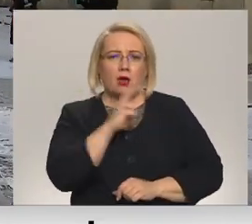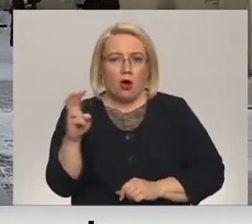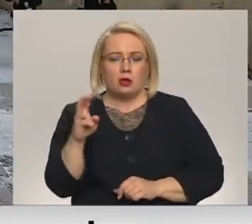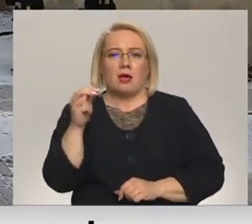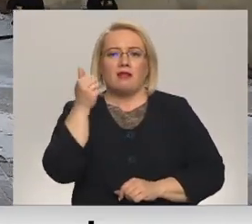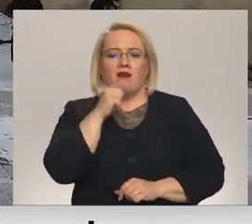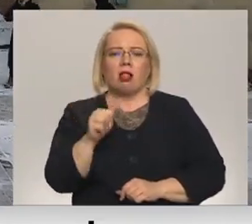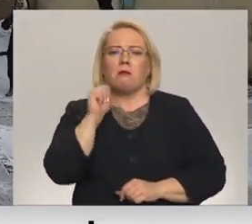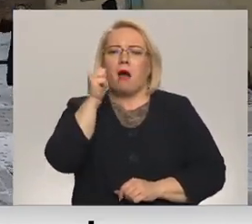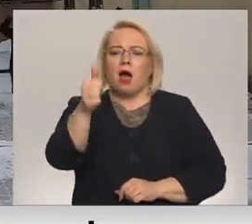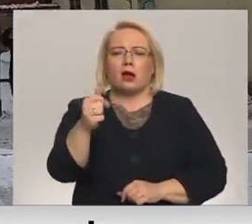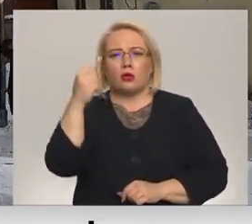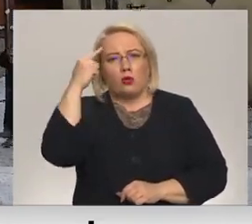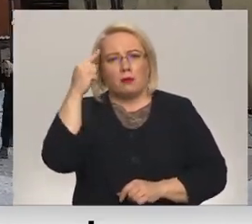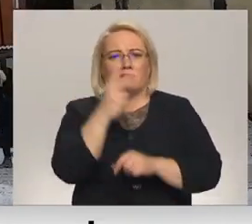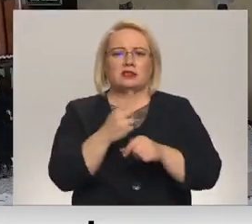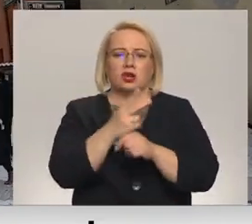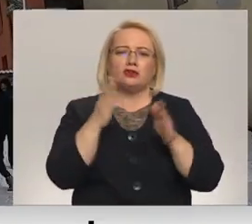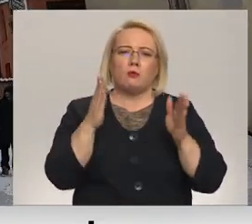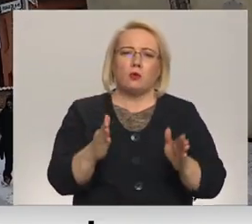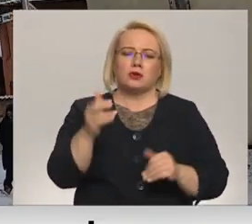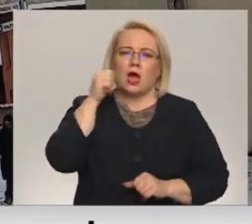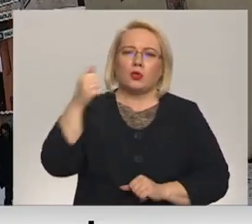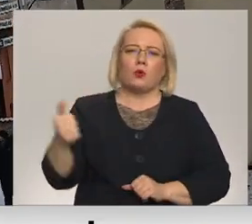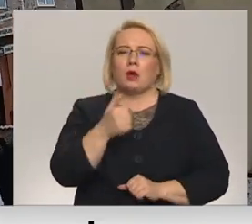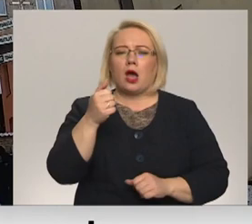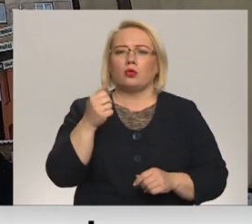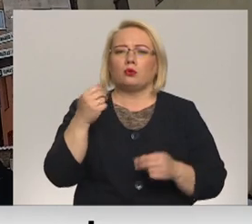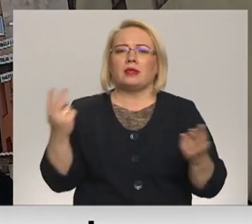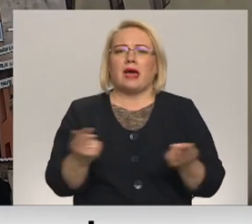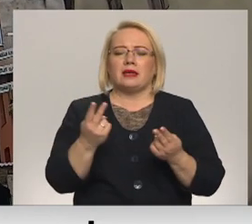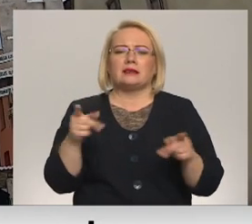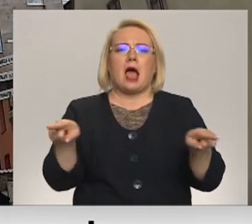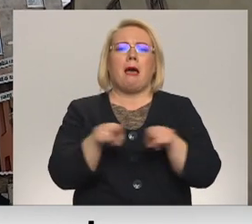vēl pāregri domāt, vai skriešana kļūst par ikgadēju tradīciju kā stīkla studija.